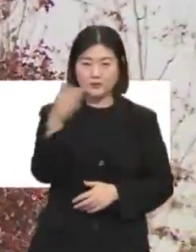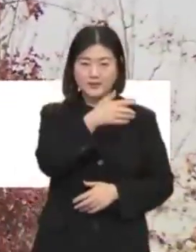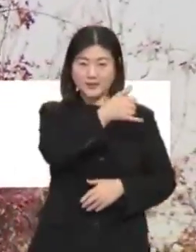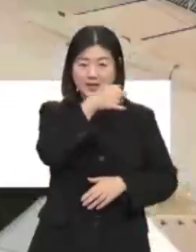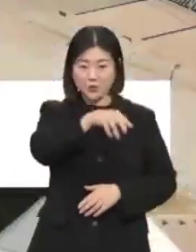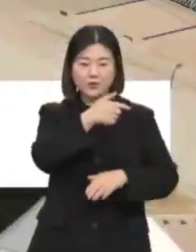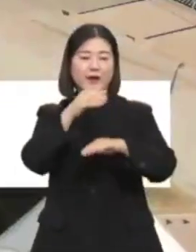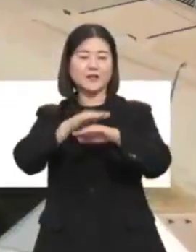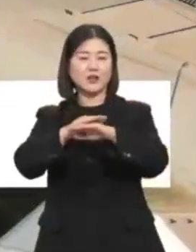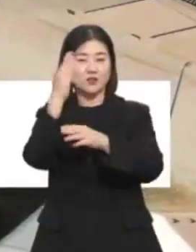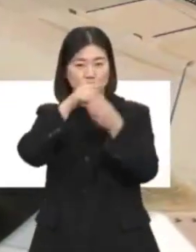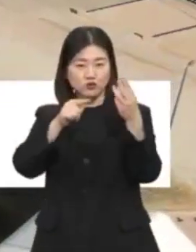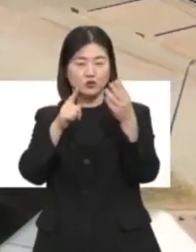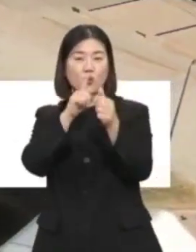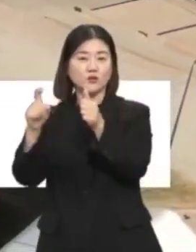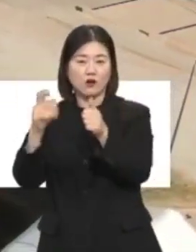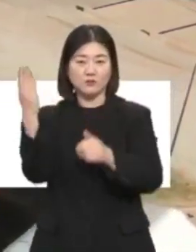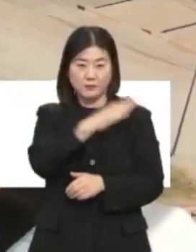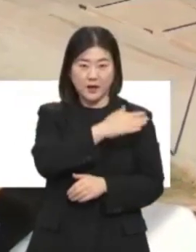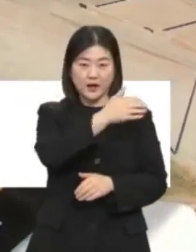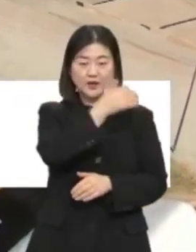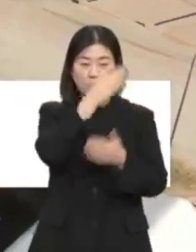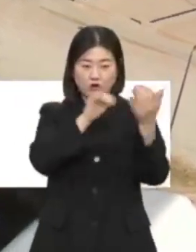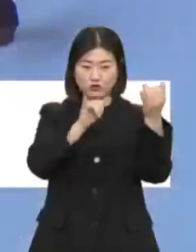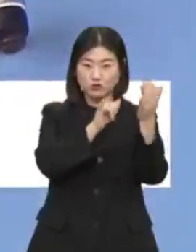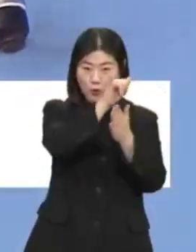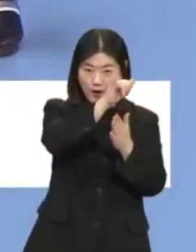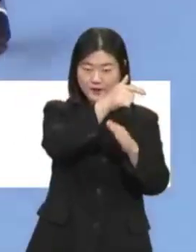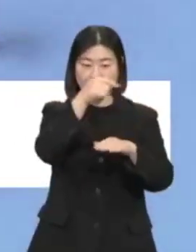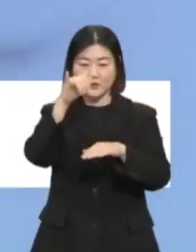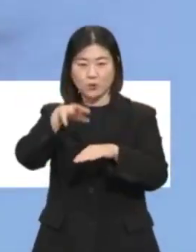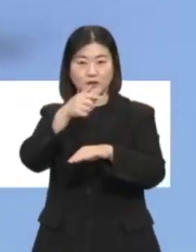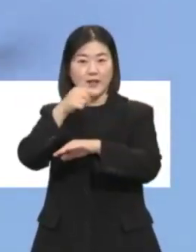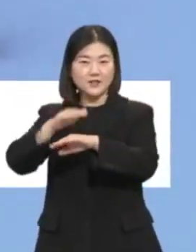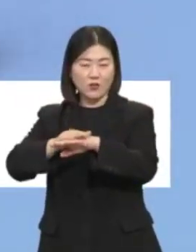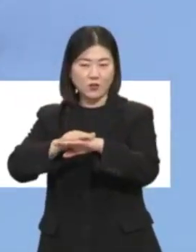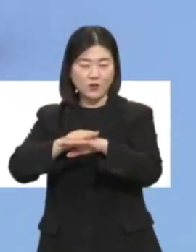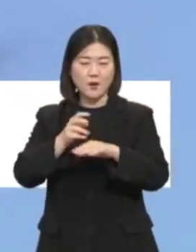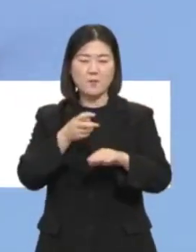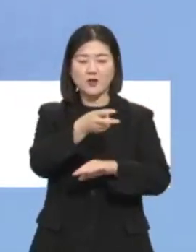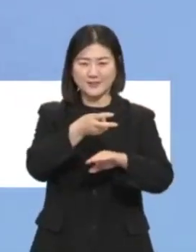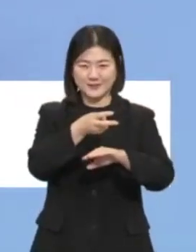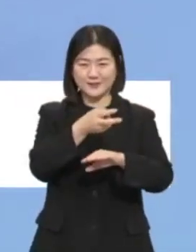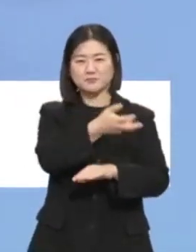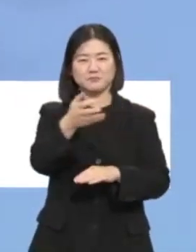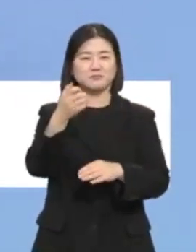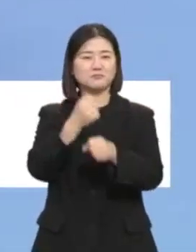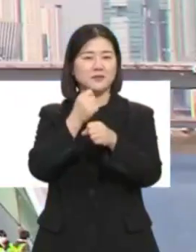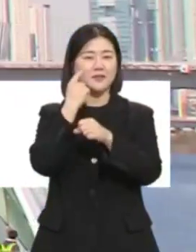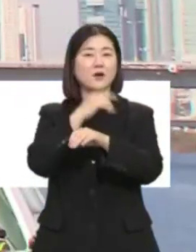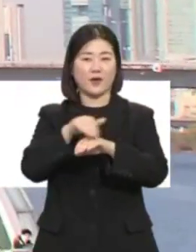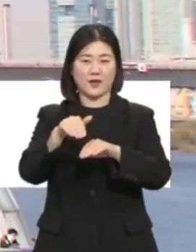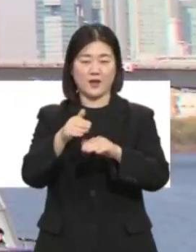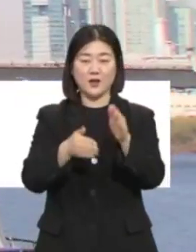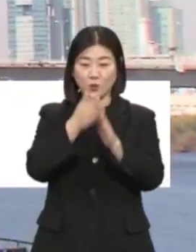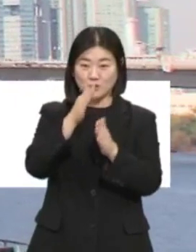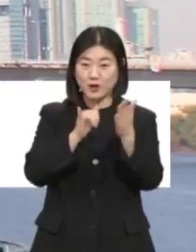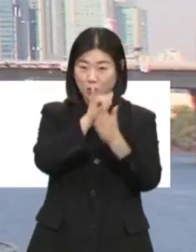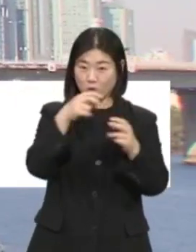세종에서 대전 청주 홍성 청주공항에서 세종과 대전을 잇는 공항 셔틀 노선을 조성키로 했습니다 도심